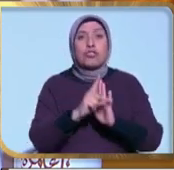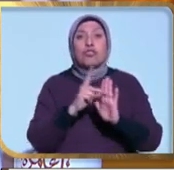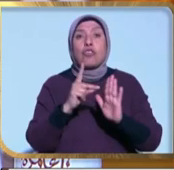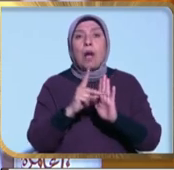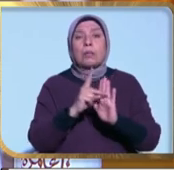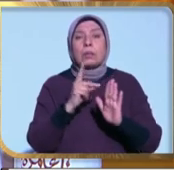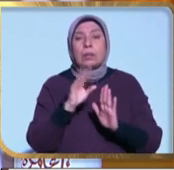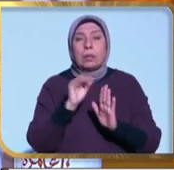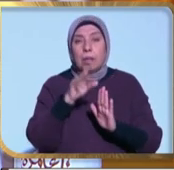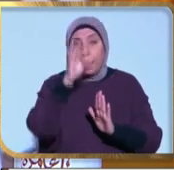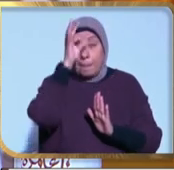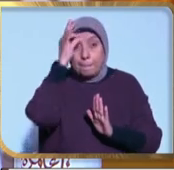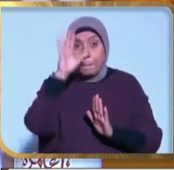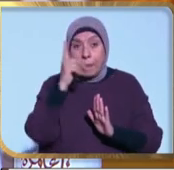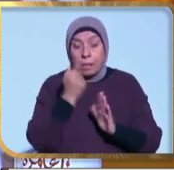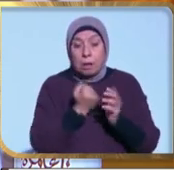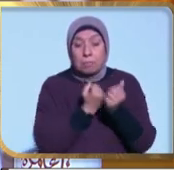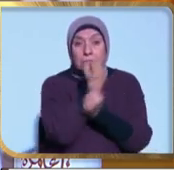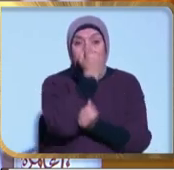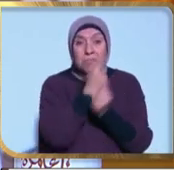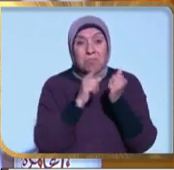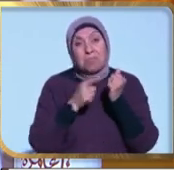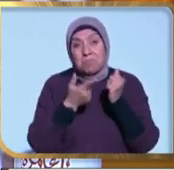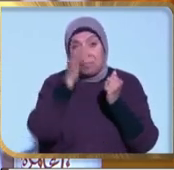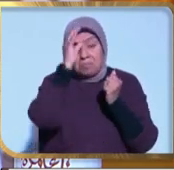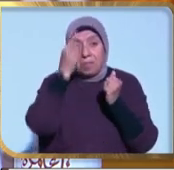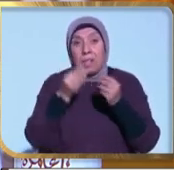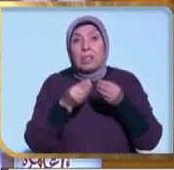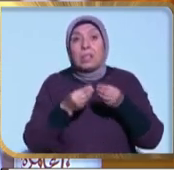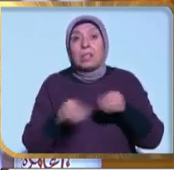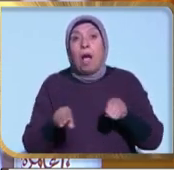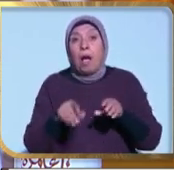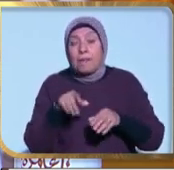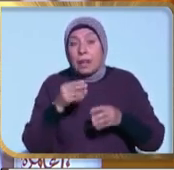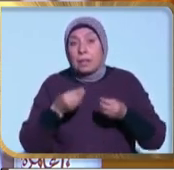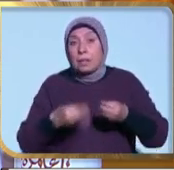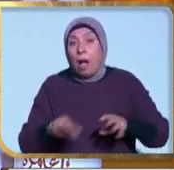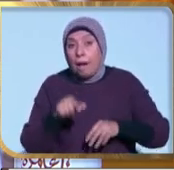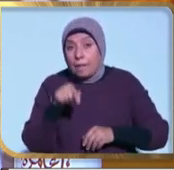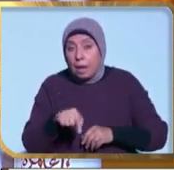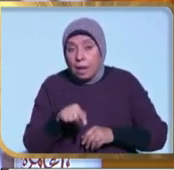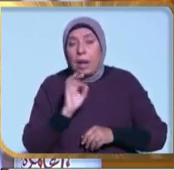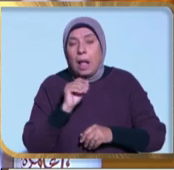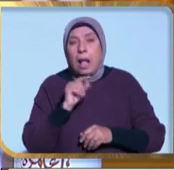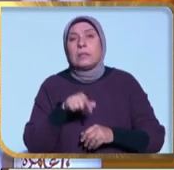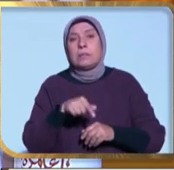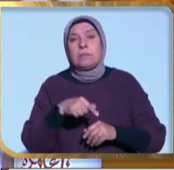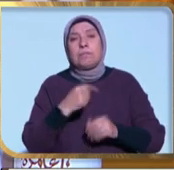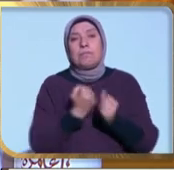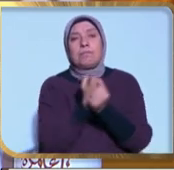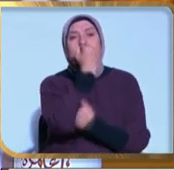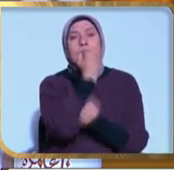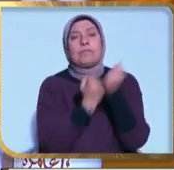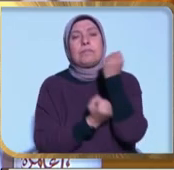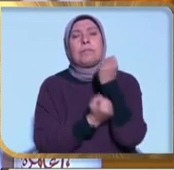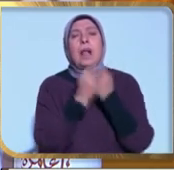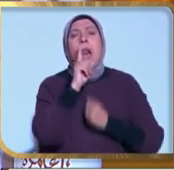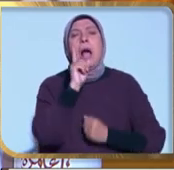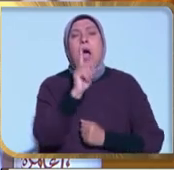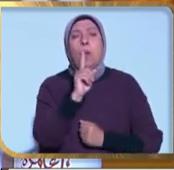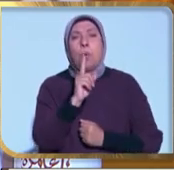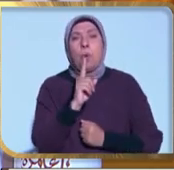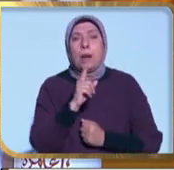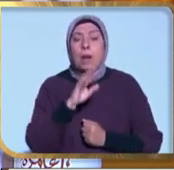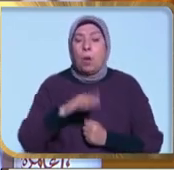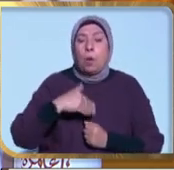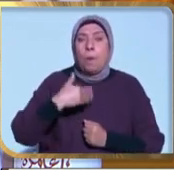انتقد وضوءه لازم يتوضى عشان يعرف يصلي يعني لابد من الوضوء قبل خولي